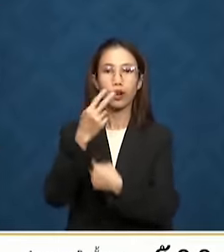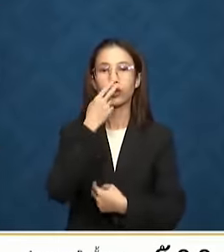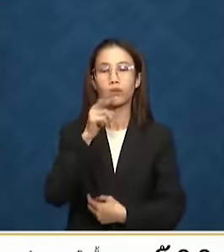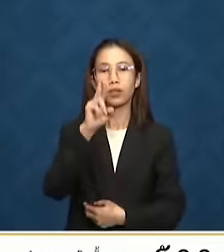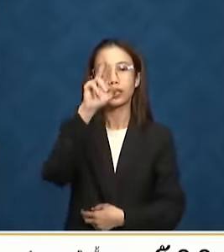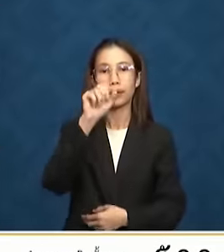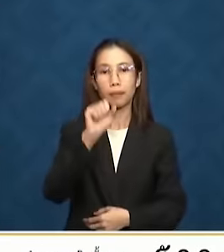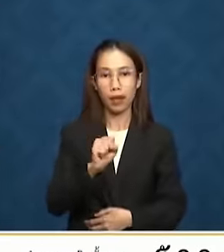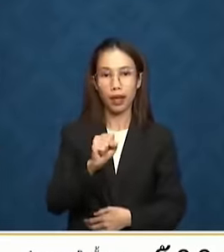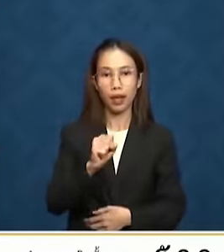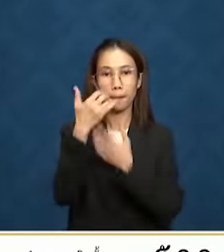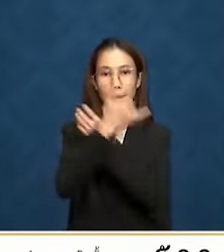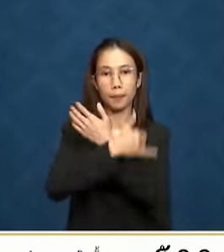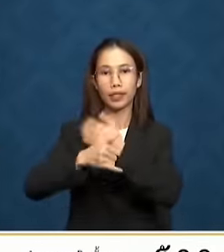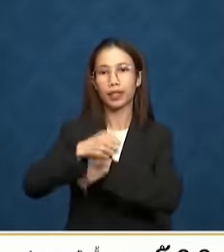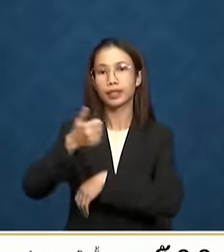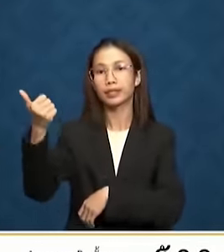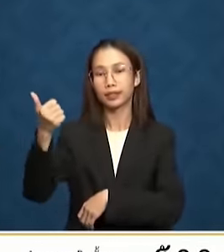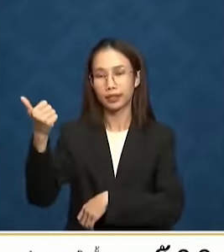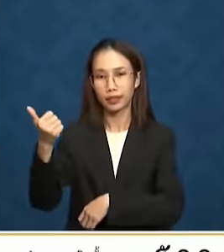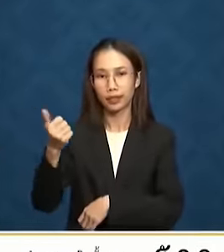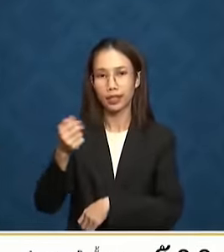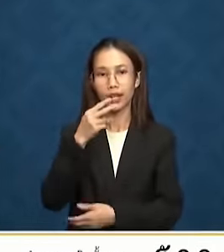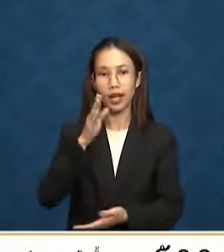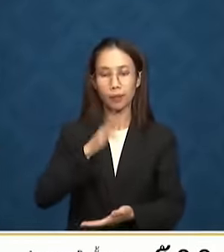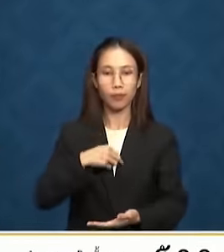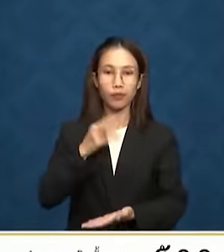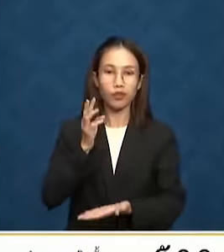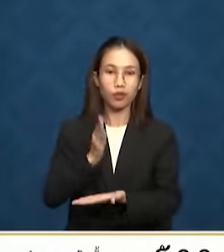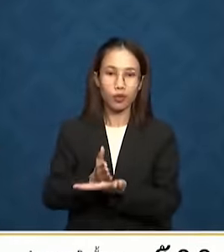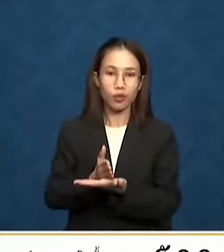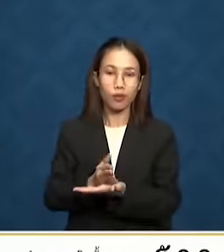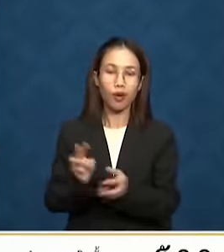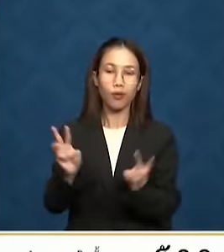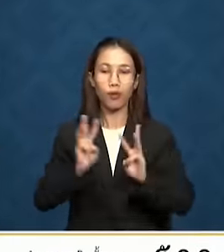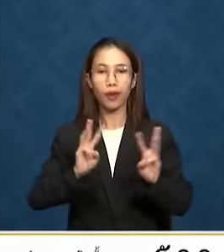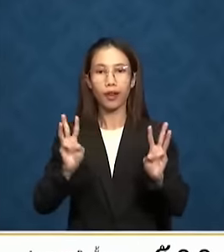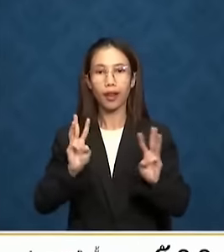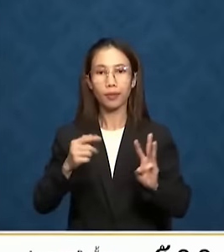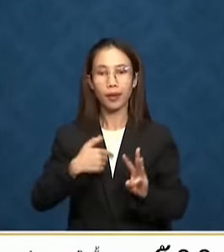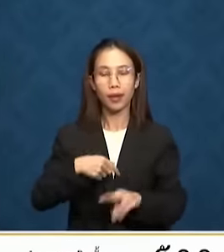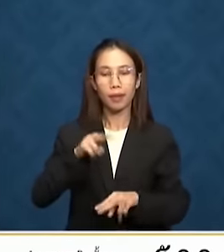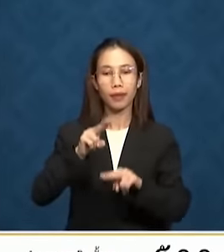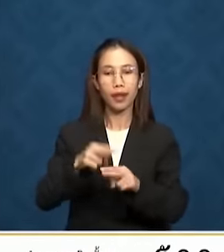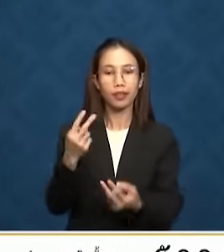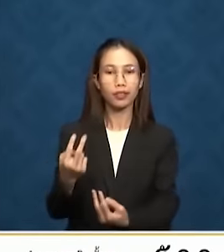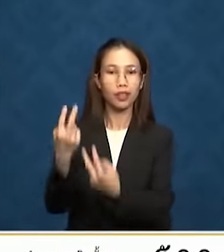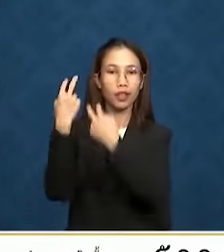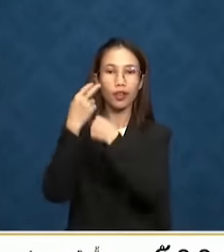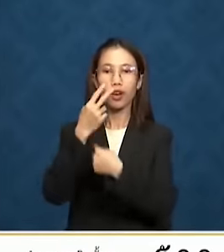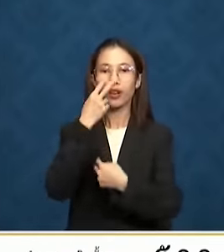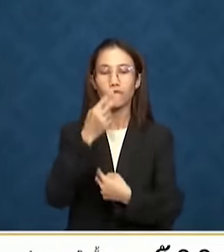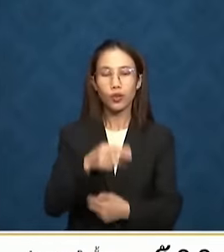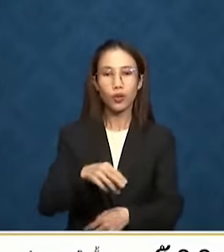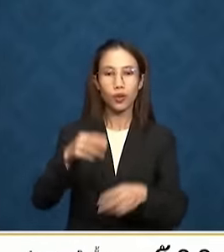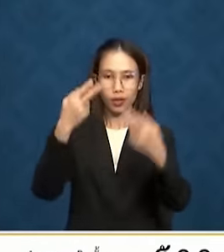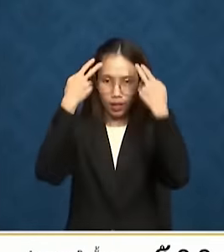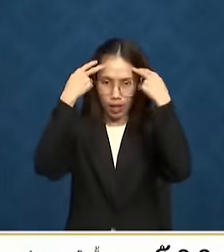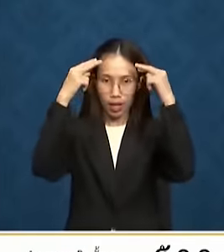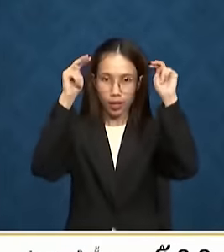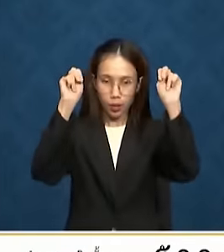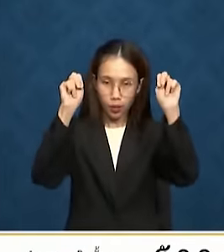ประเทศอื่นครับด้วยความที่โดนหยุดปฏิบัติหน้าที่พอมีเวลาว่างไปนั่งไล่ดูอดีตนายกรัฐมนตรี